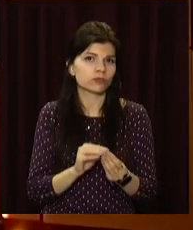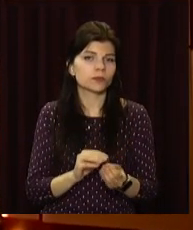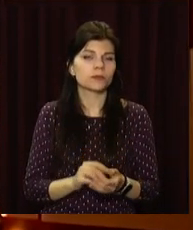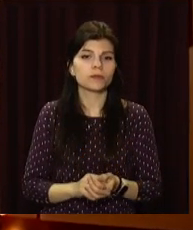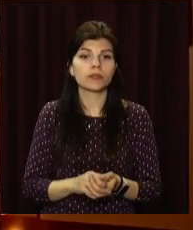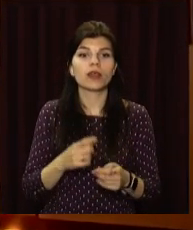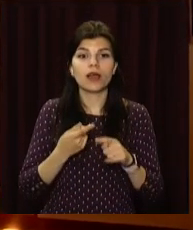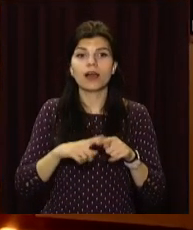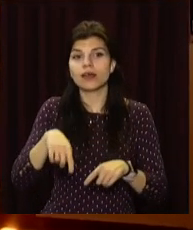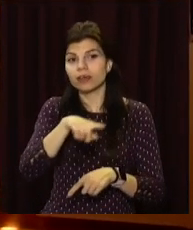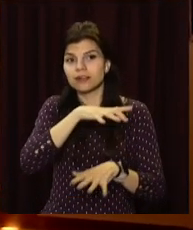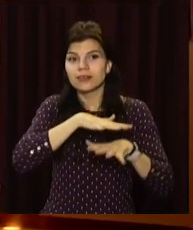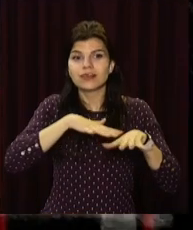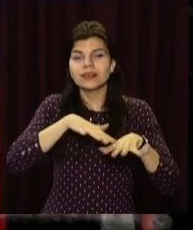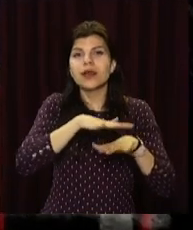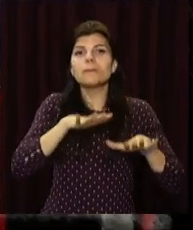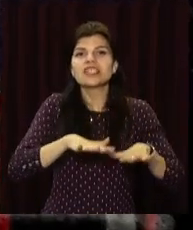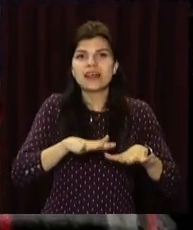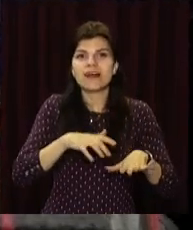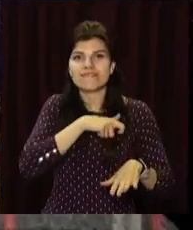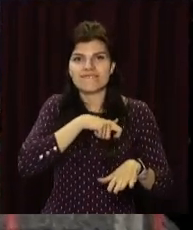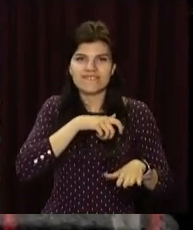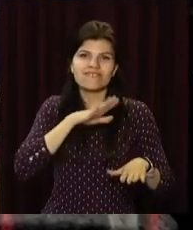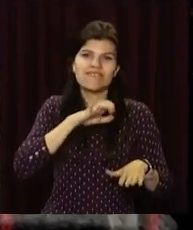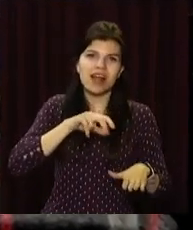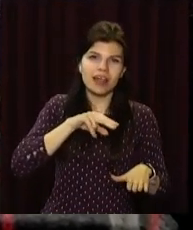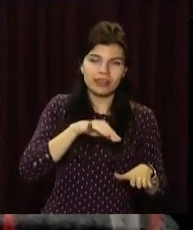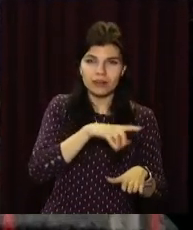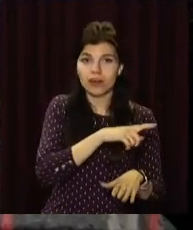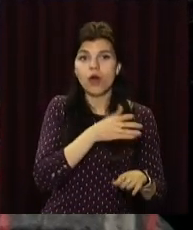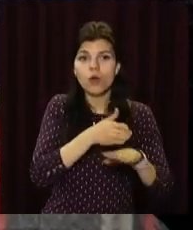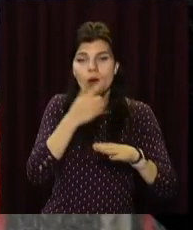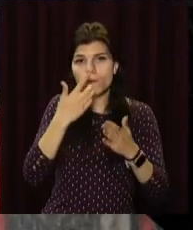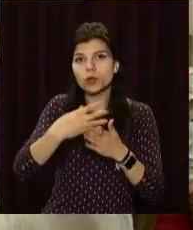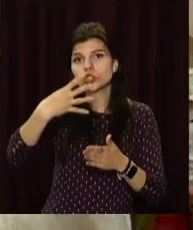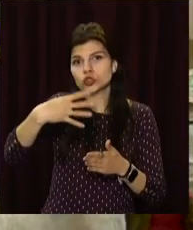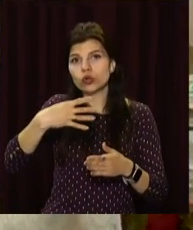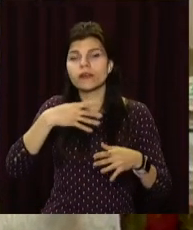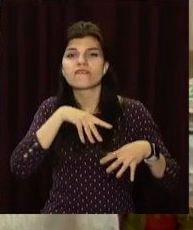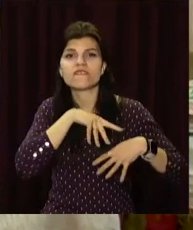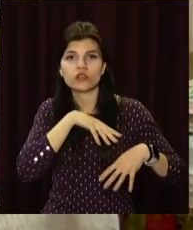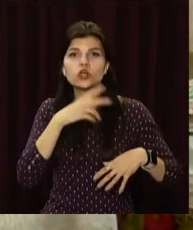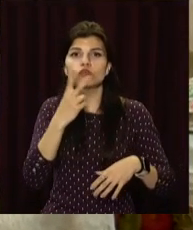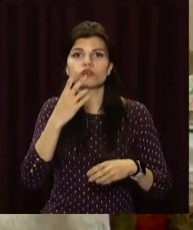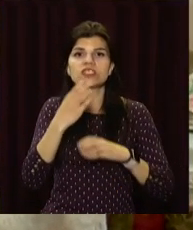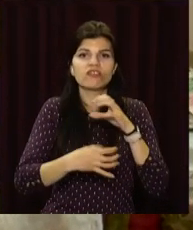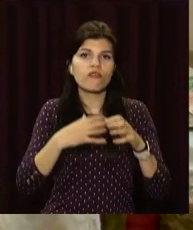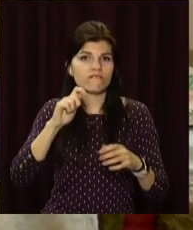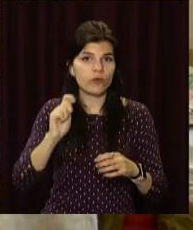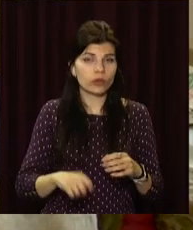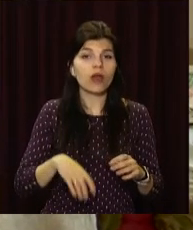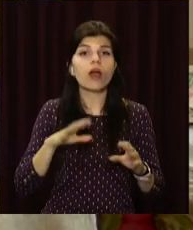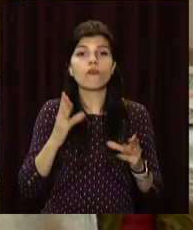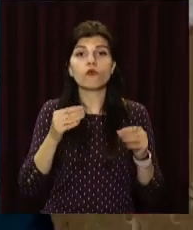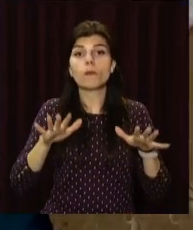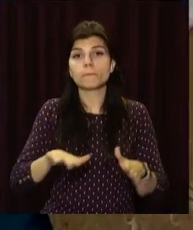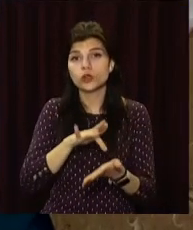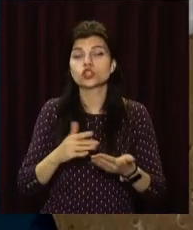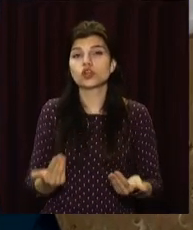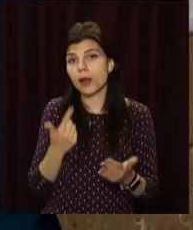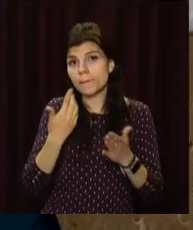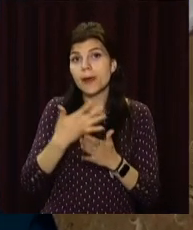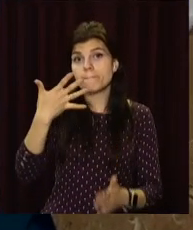представники місцевої влади та фахівці територіальних центрів відвідали понад 40 ветеранів Другої світової війни. А загалом у місті мешкає